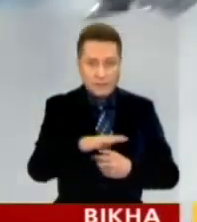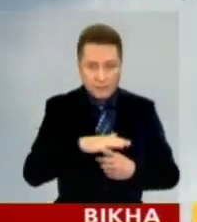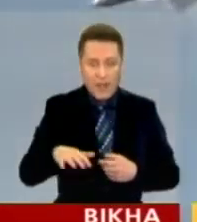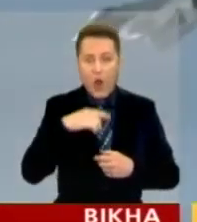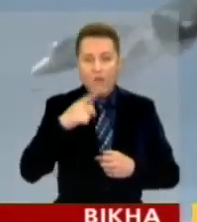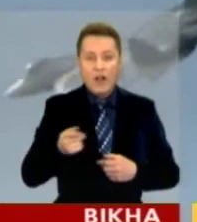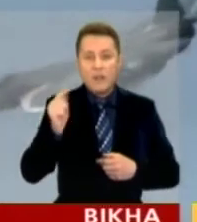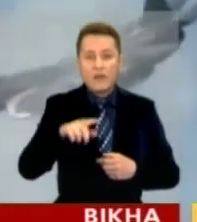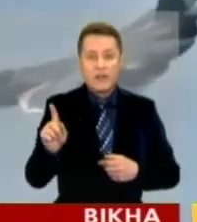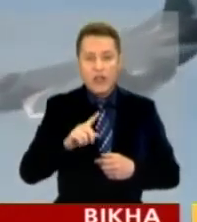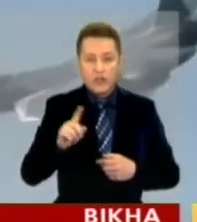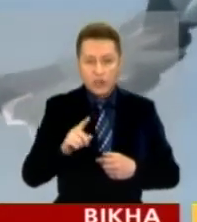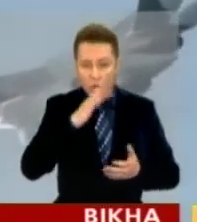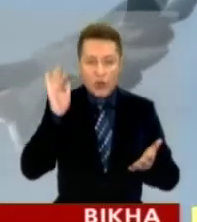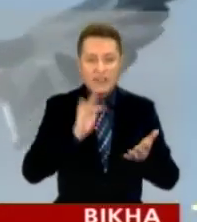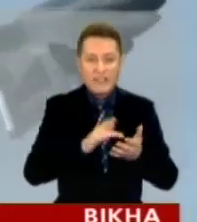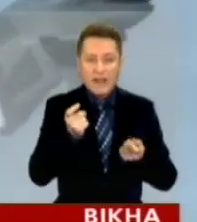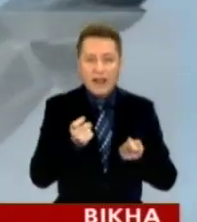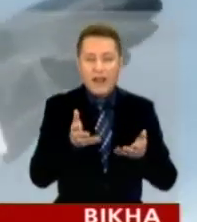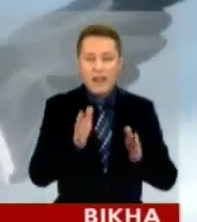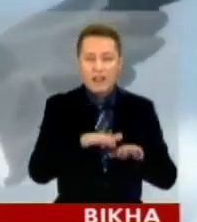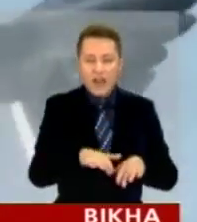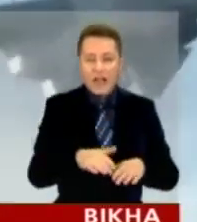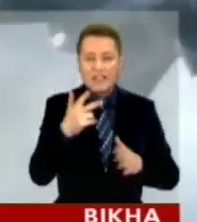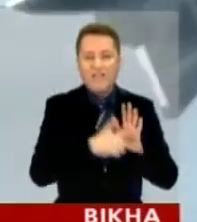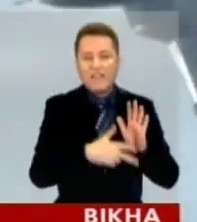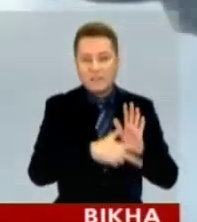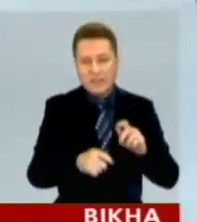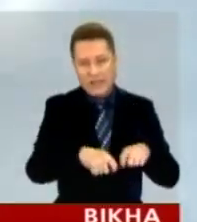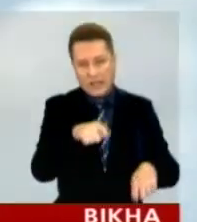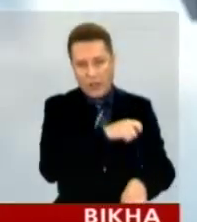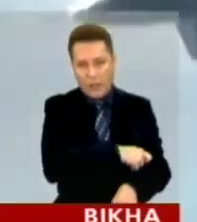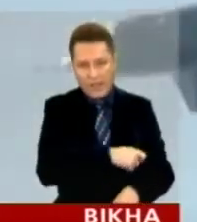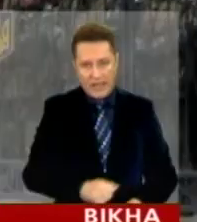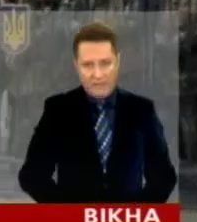російські пілоти говорили про те, що до цілі їм лишалося 80 кілометрів.